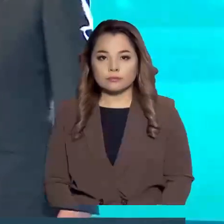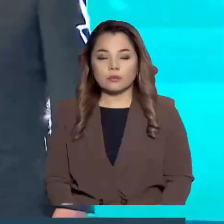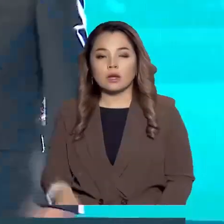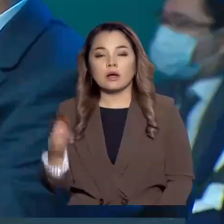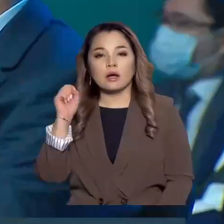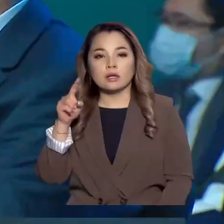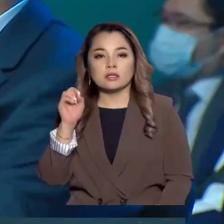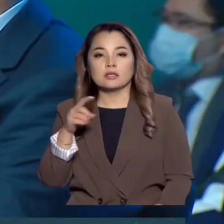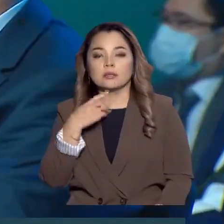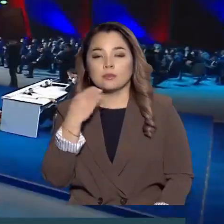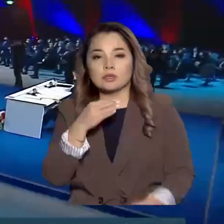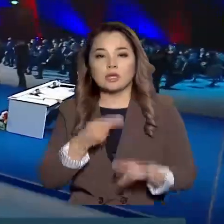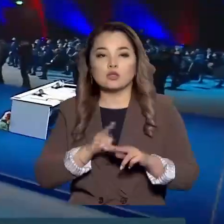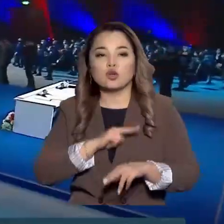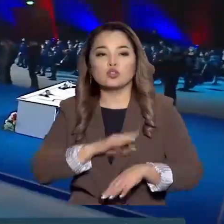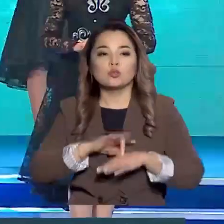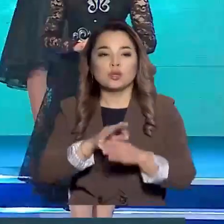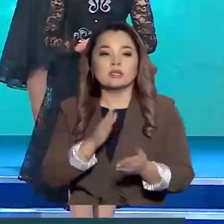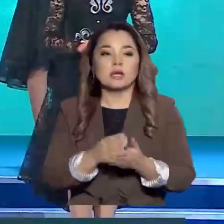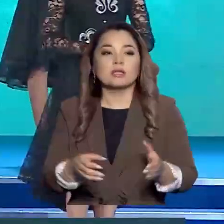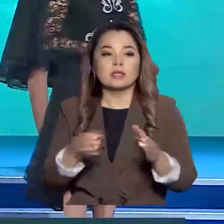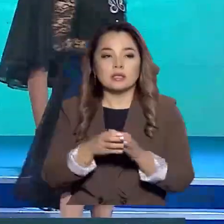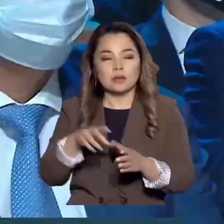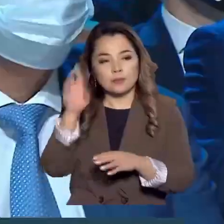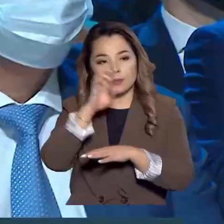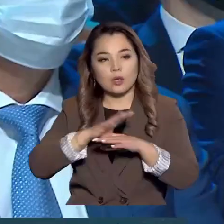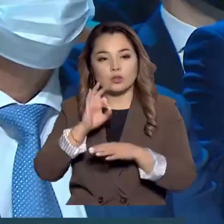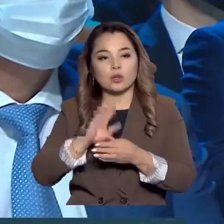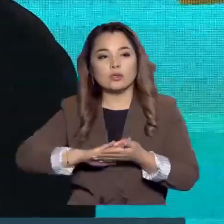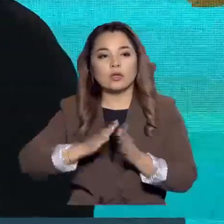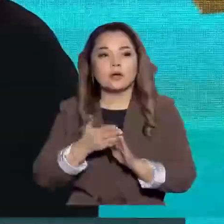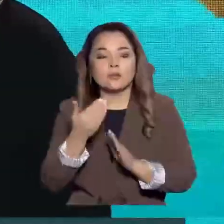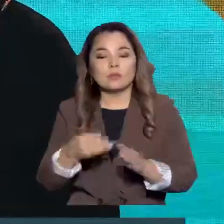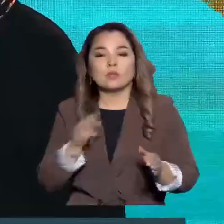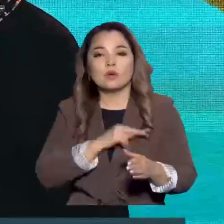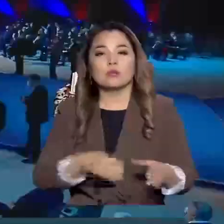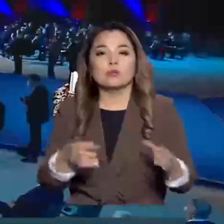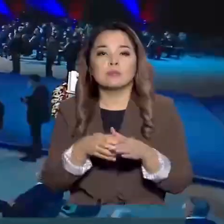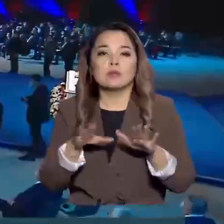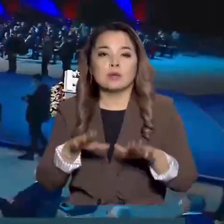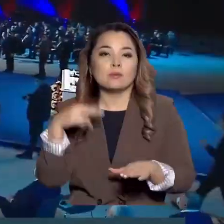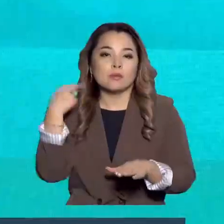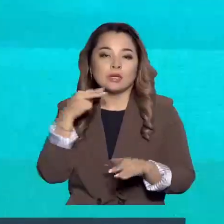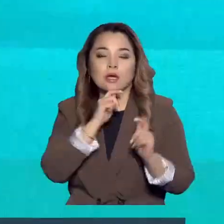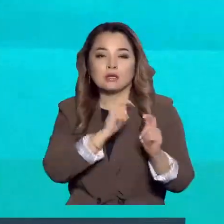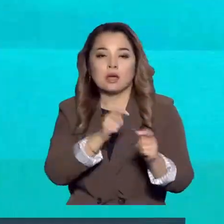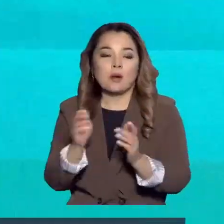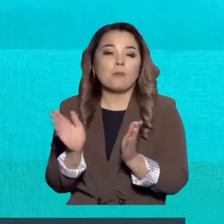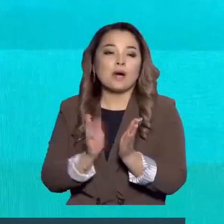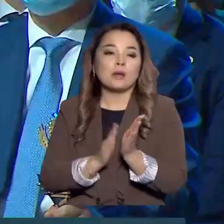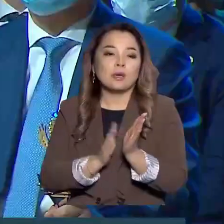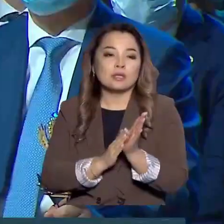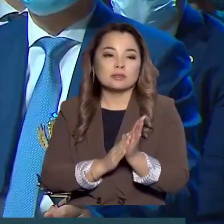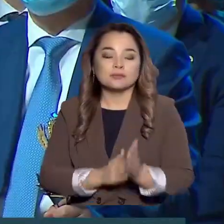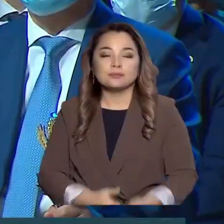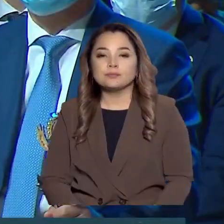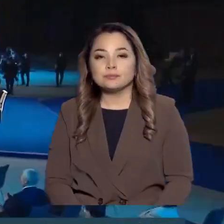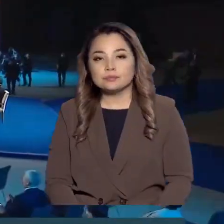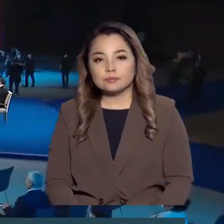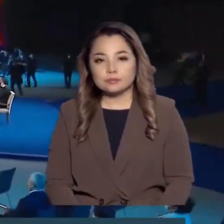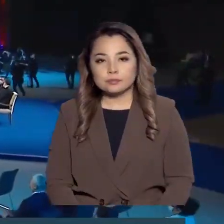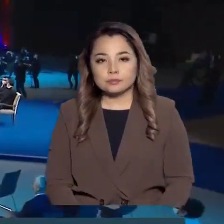Алтын сапа мен парыз еліміздің үздік әрі әлеуметтік жауапкершілік мол кәсіпорындары президент сыйлықтарымен марапатталды.